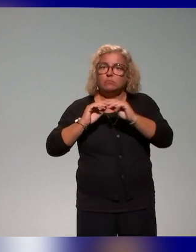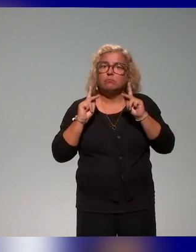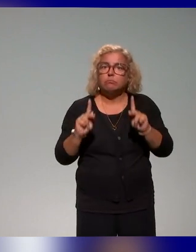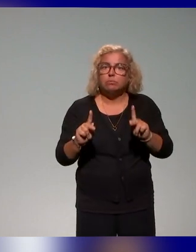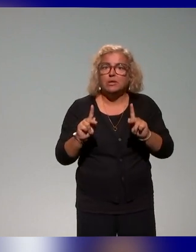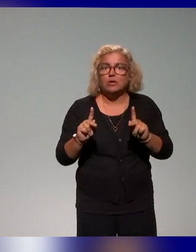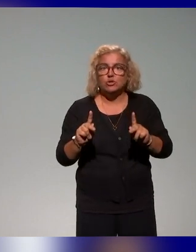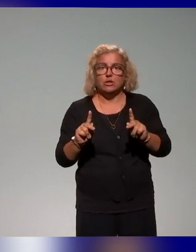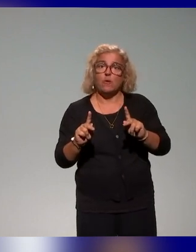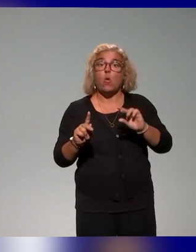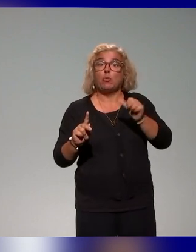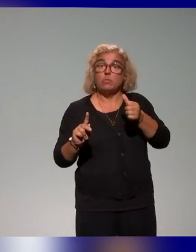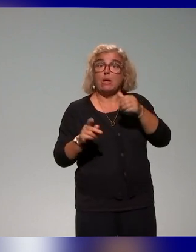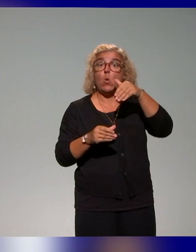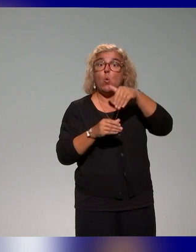fois déposer